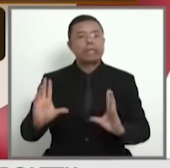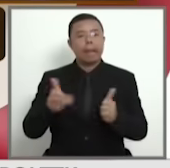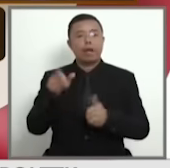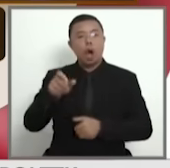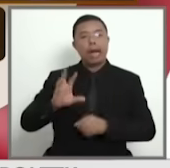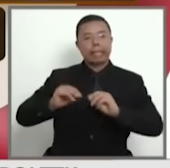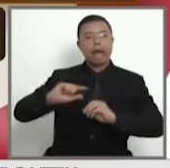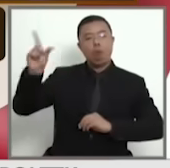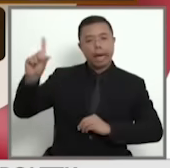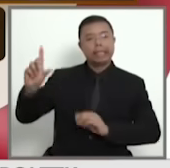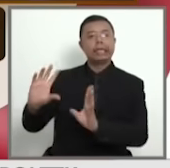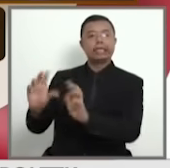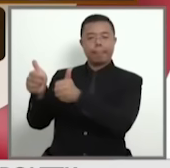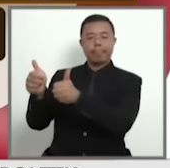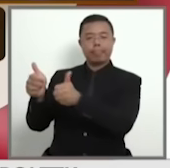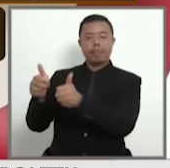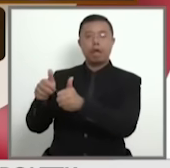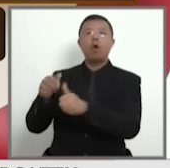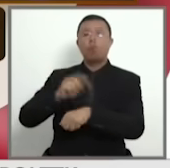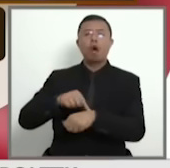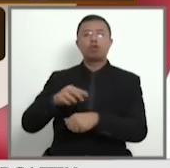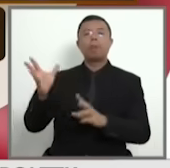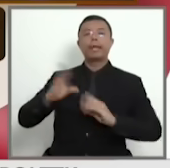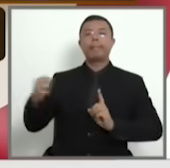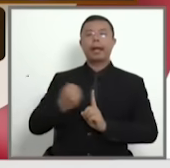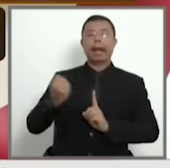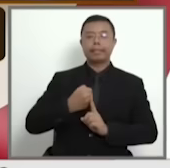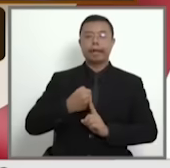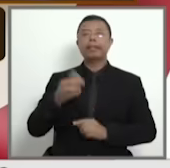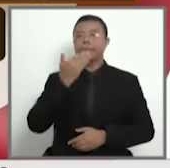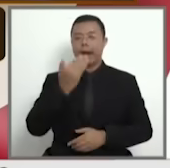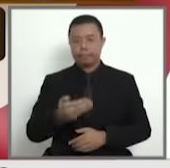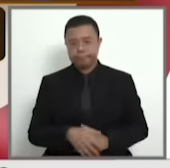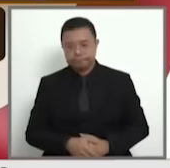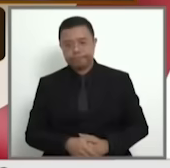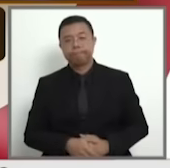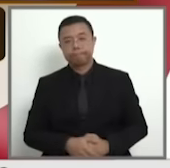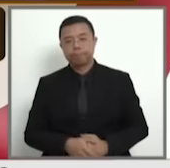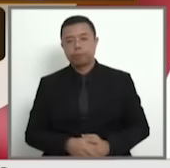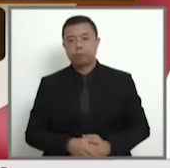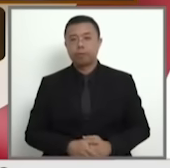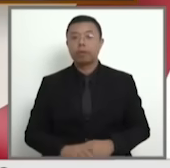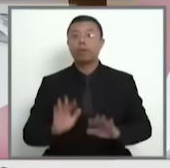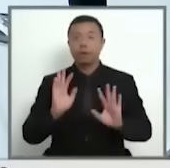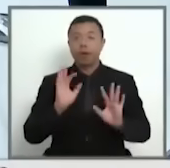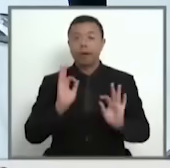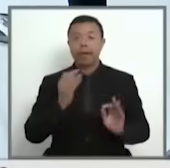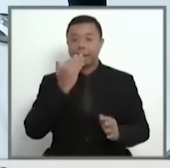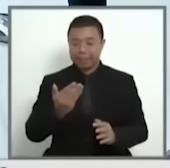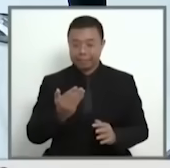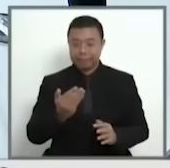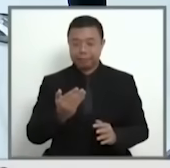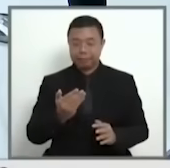bekerja di luar negeri dari e tindakan-tindakan kekerasan seperti itu Terima kasih baik terima